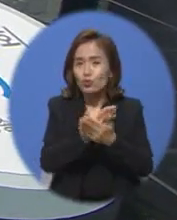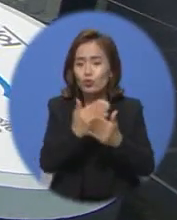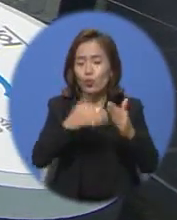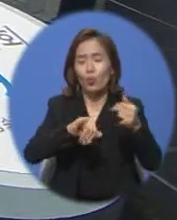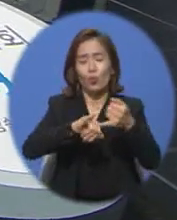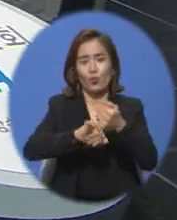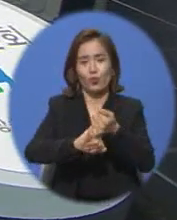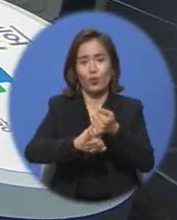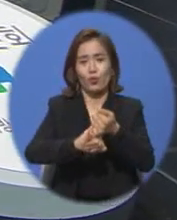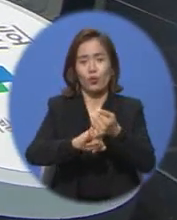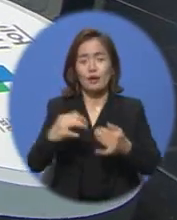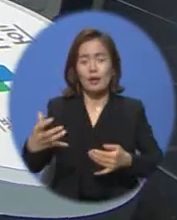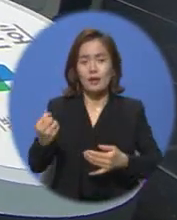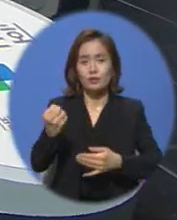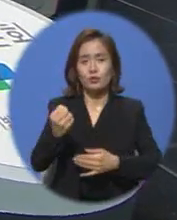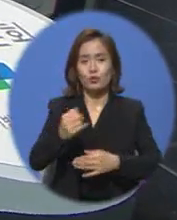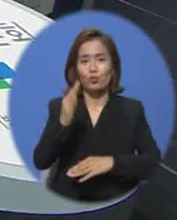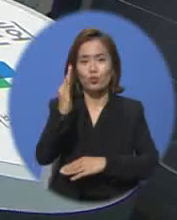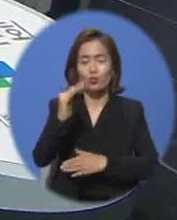수있기를바랍니다 .